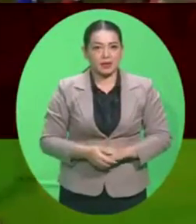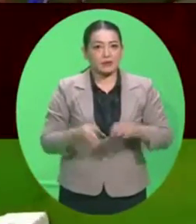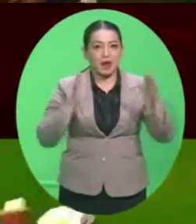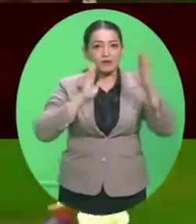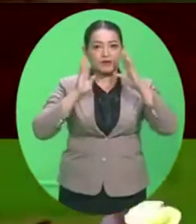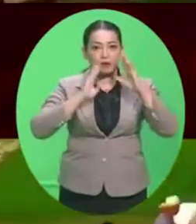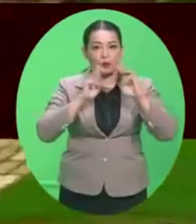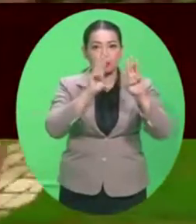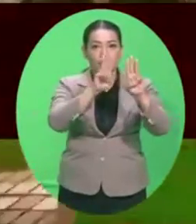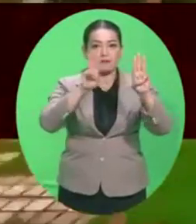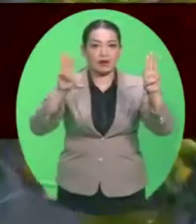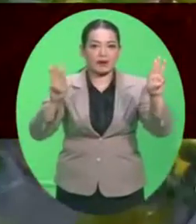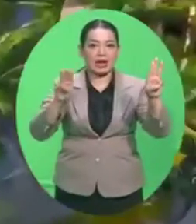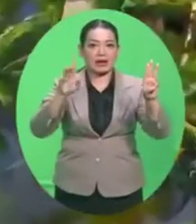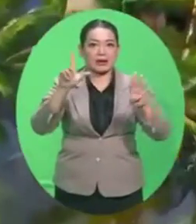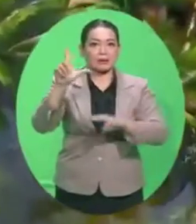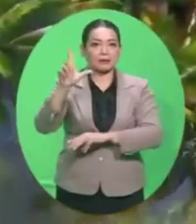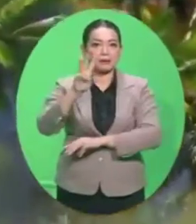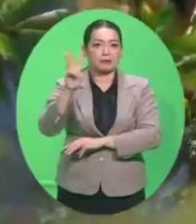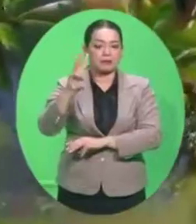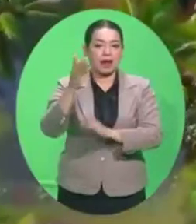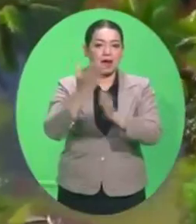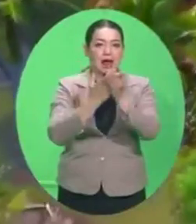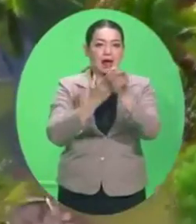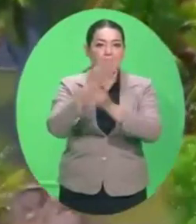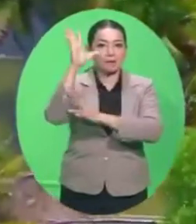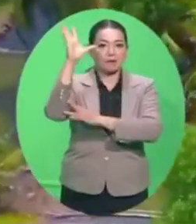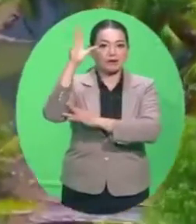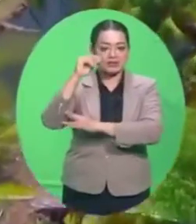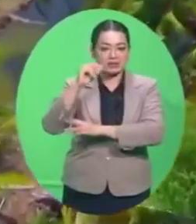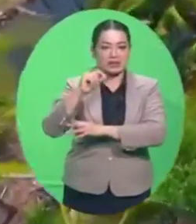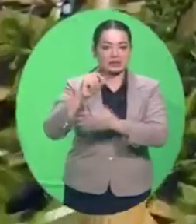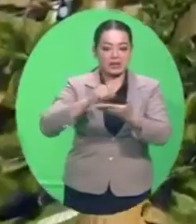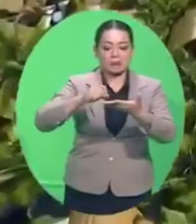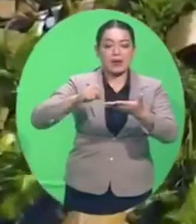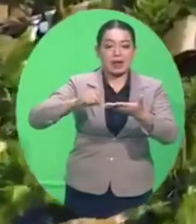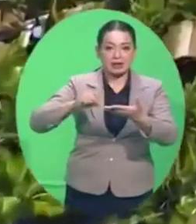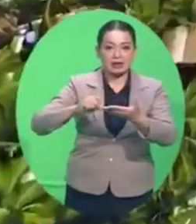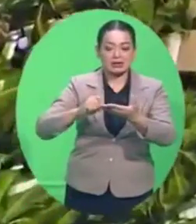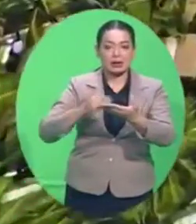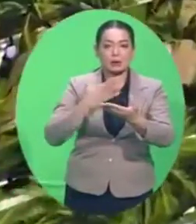website của Ba Lá Xanh hay làng du lịch Tre Việt để tải phiếu đăng ký và điền vào mẫu tham gia.